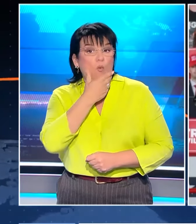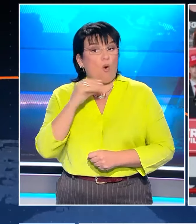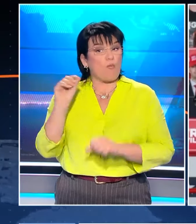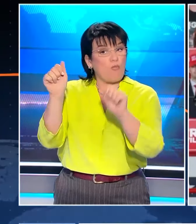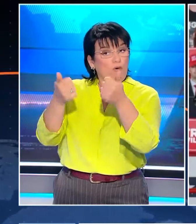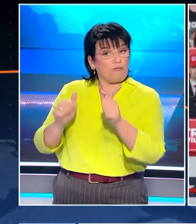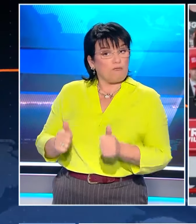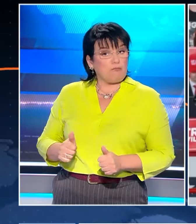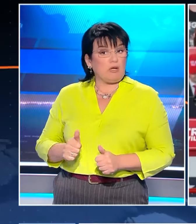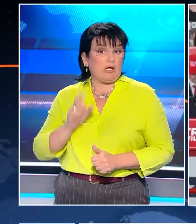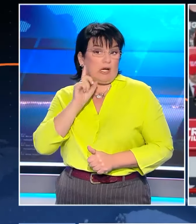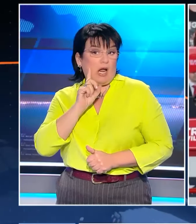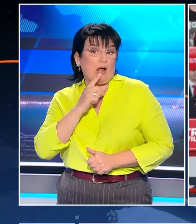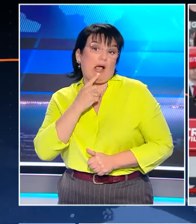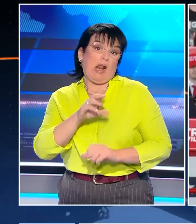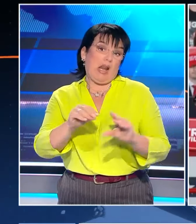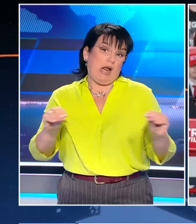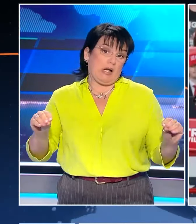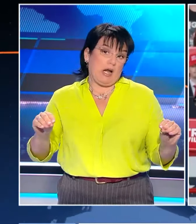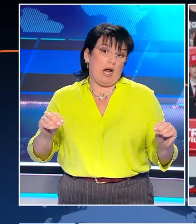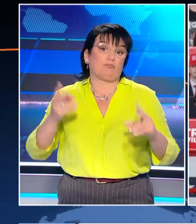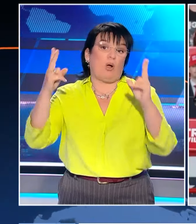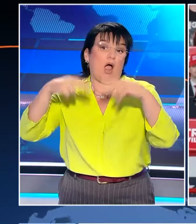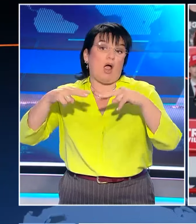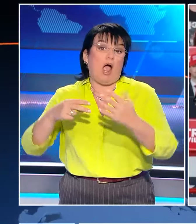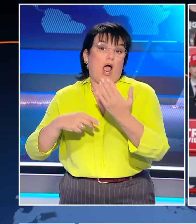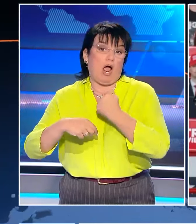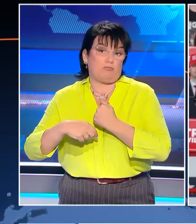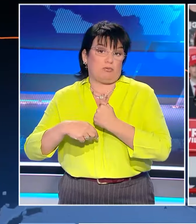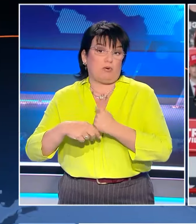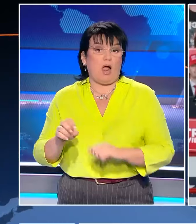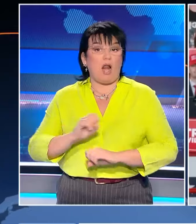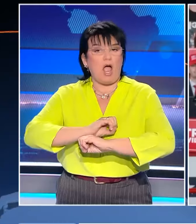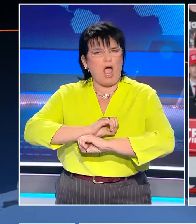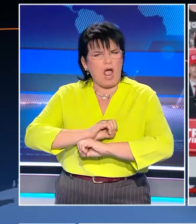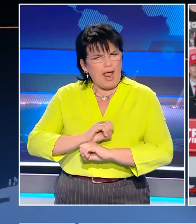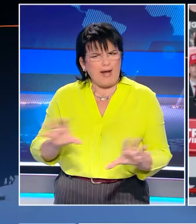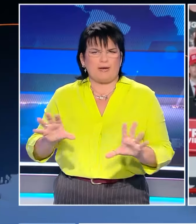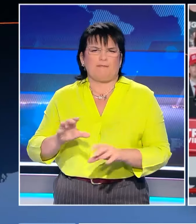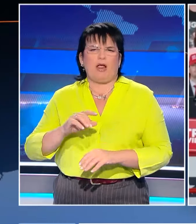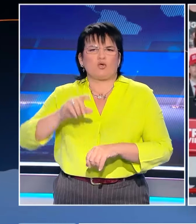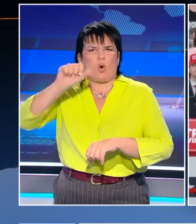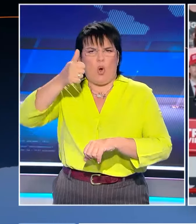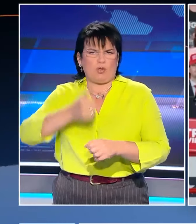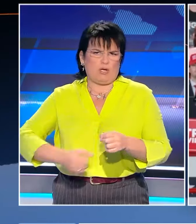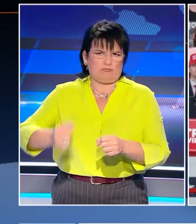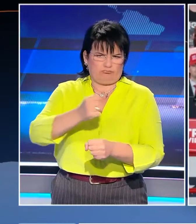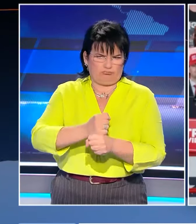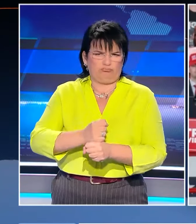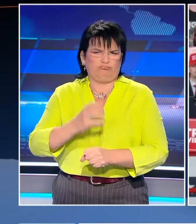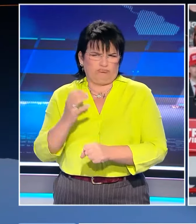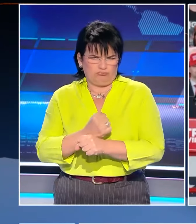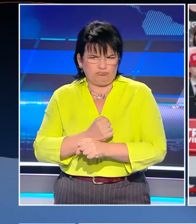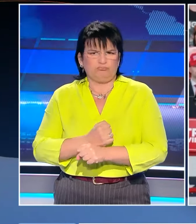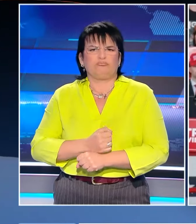nice woman, they say, I haven't met her. And I'm going to inform her on day one or sooner that if they